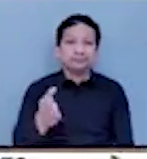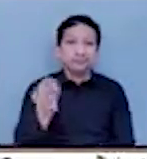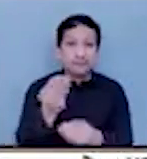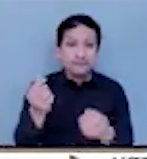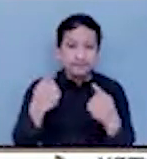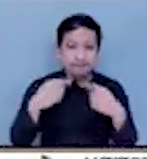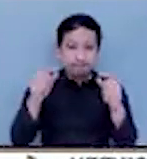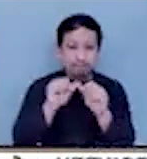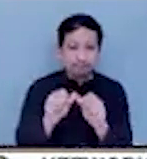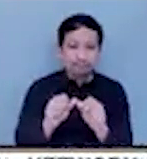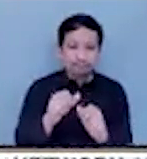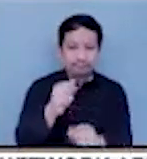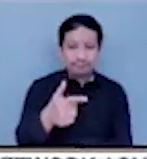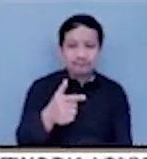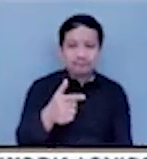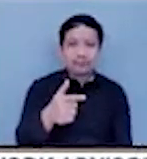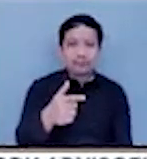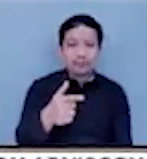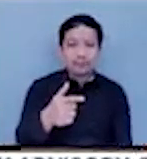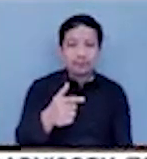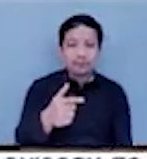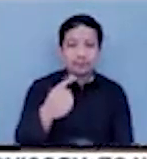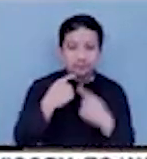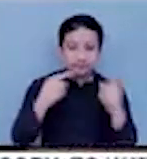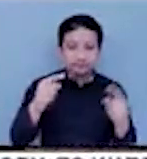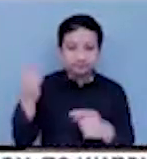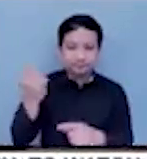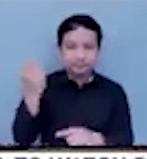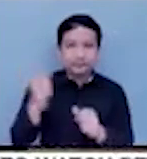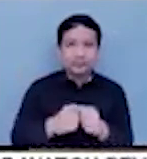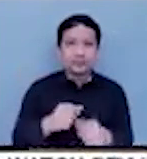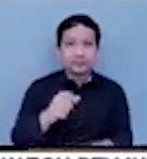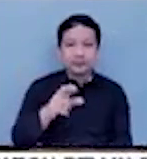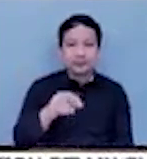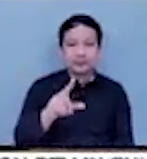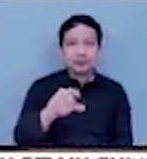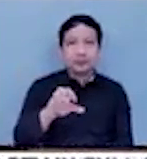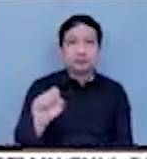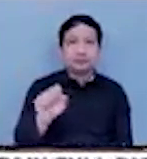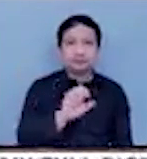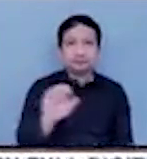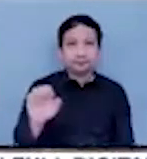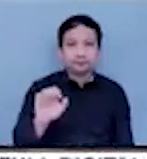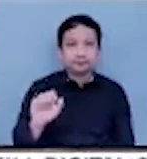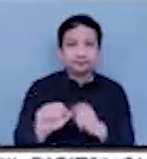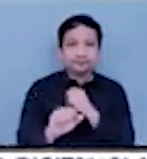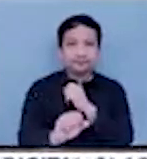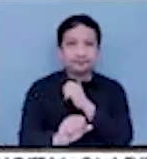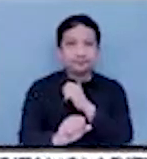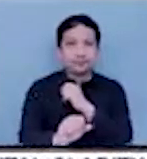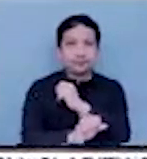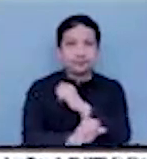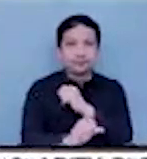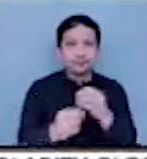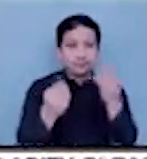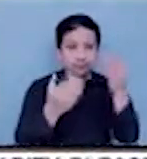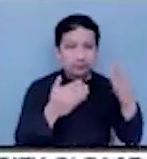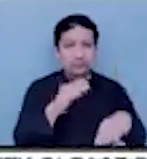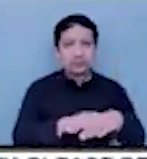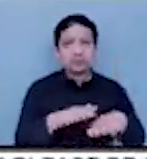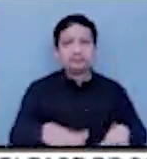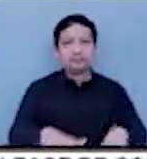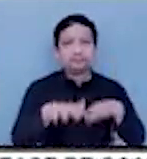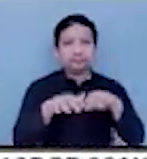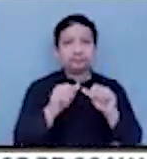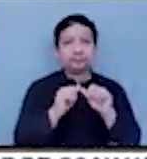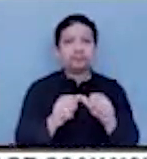state of calamity sa bayan ng Lorente sa Eastern Samar. Agad nagpatawag ng sesyon ng Sanggunyang Bayan matapos malubog sa baha ang